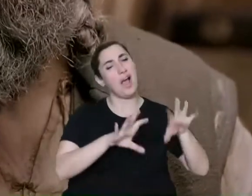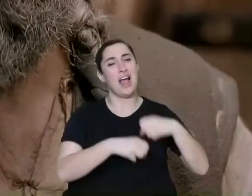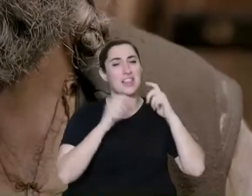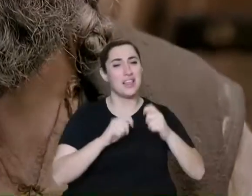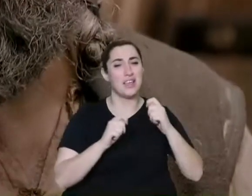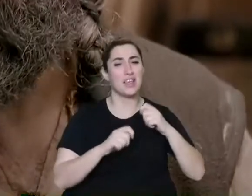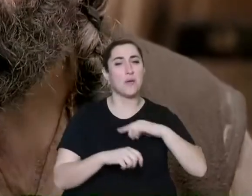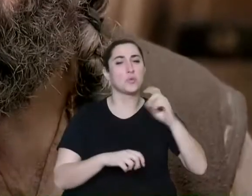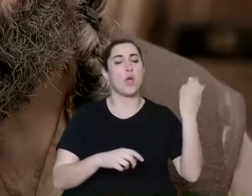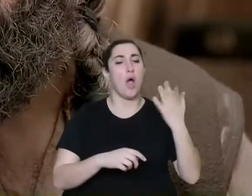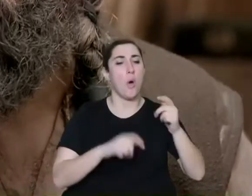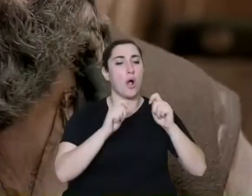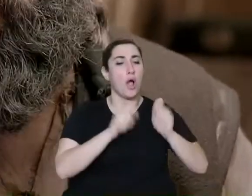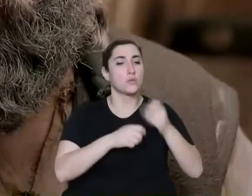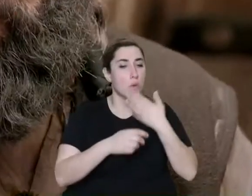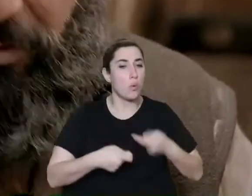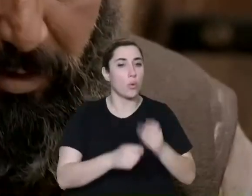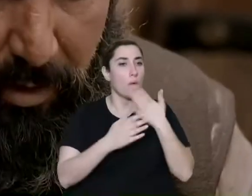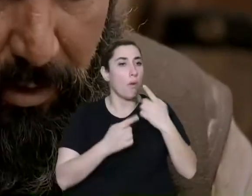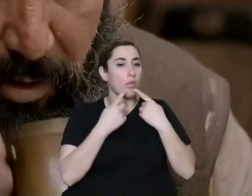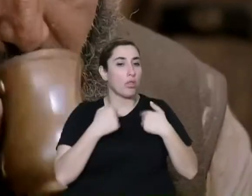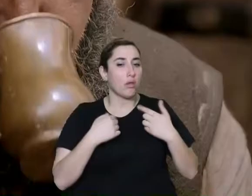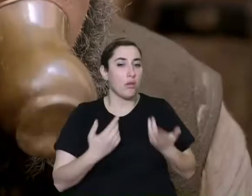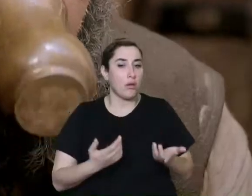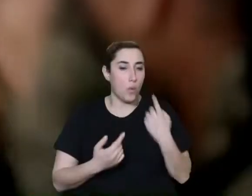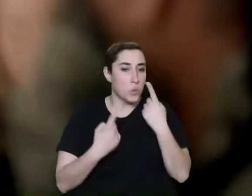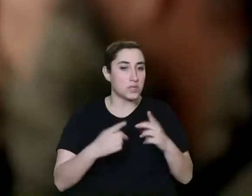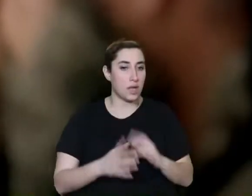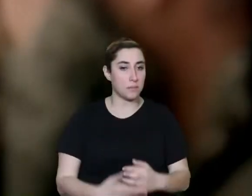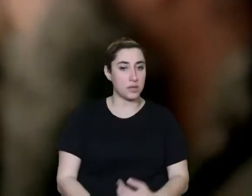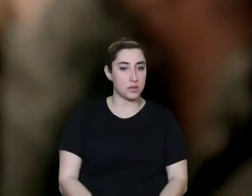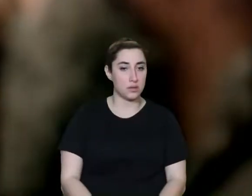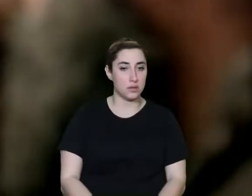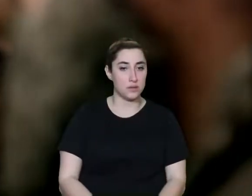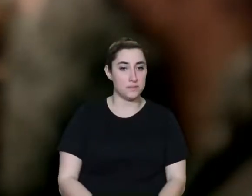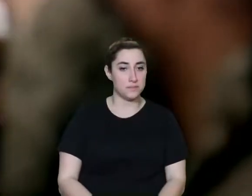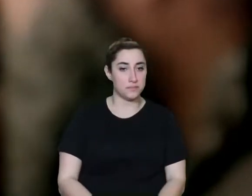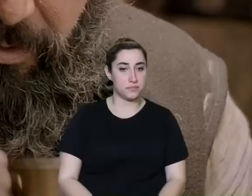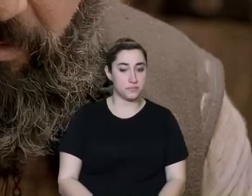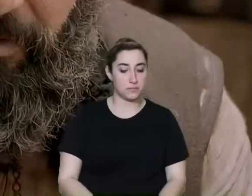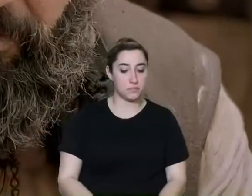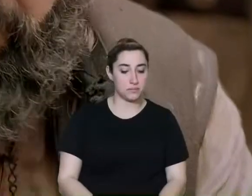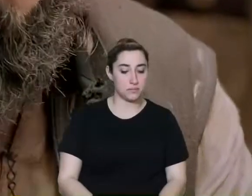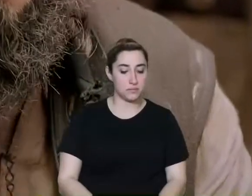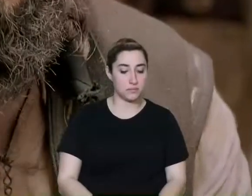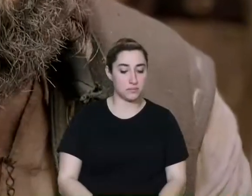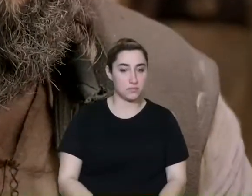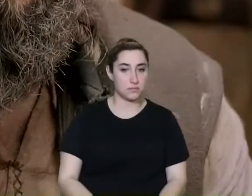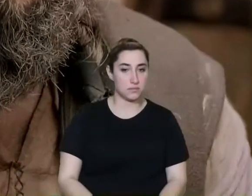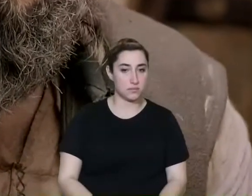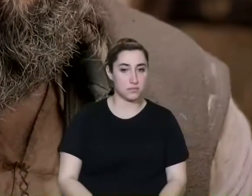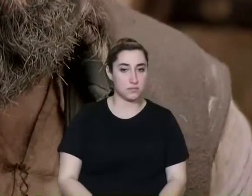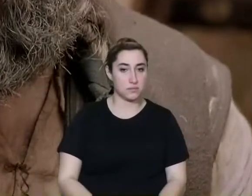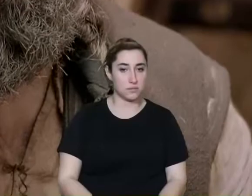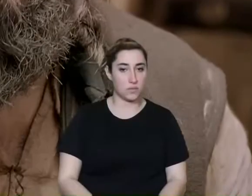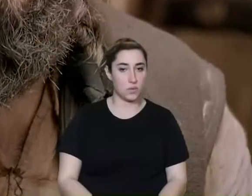geçiriver. Ortada daha kazma yok, kürek yok. Maşabasını yudumladı. Taburelerde oturuyorlar. Ağa nokladı